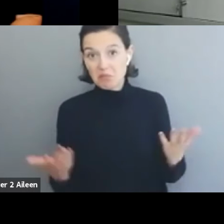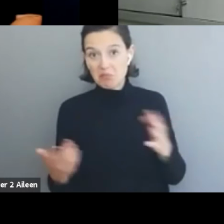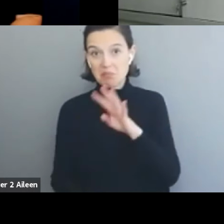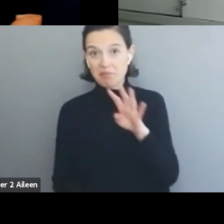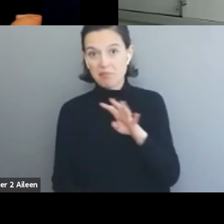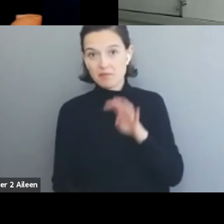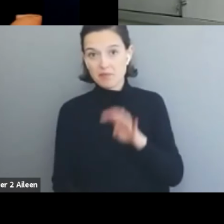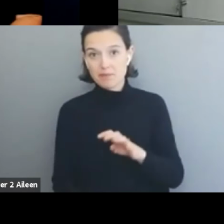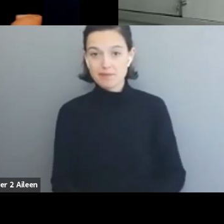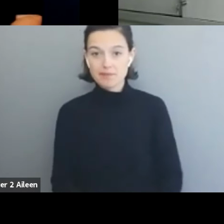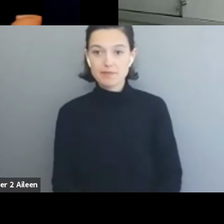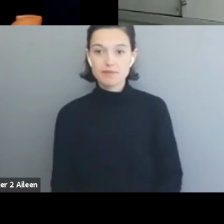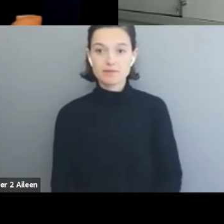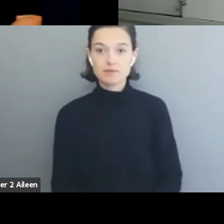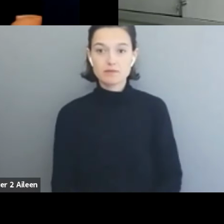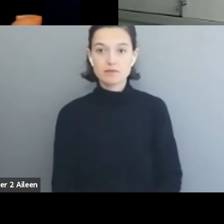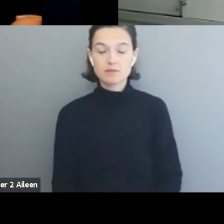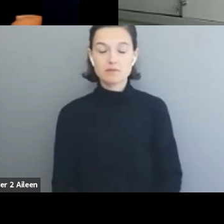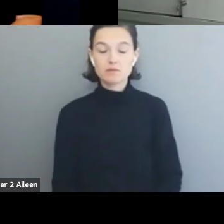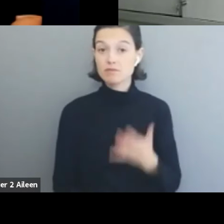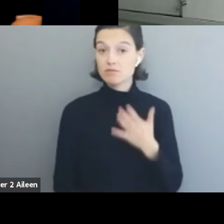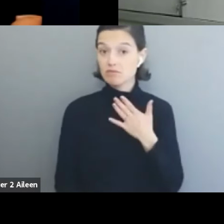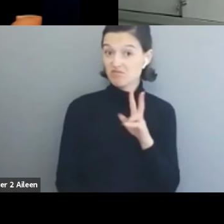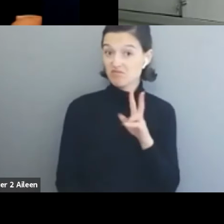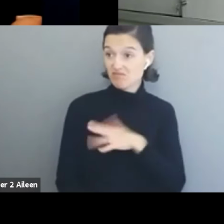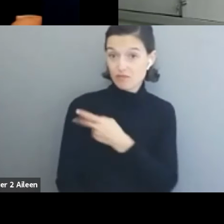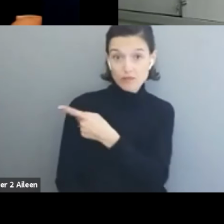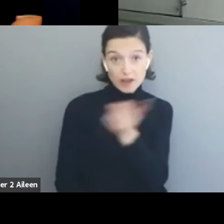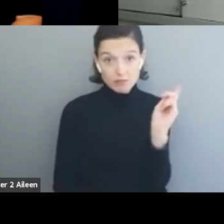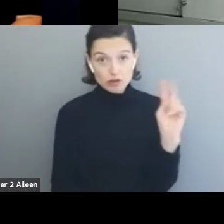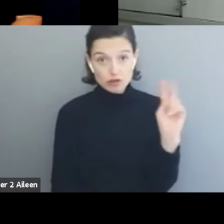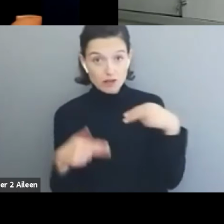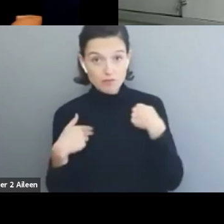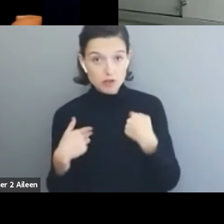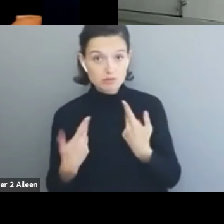Wer würde dazu vielleicht was sagen?